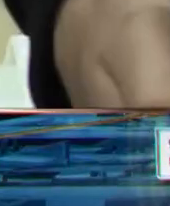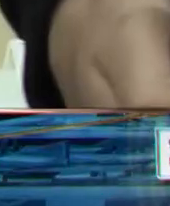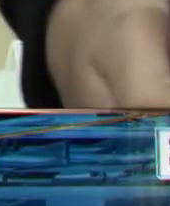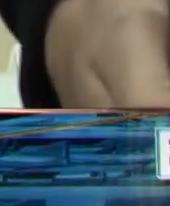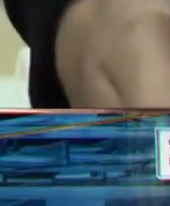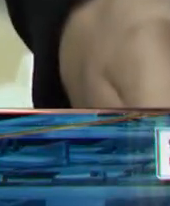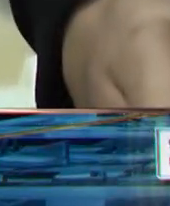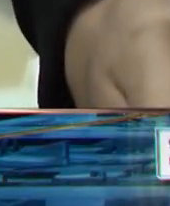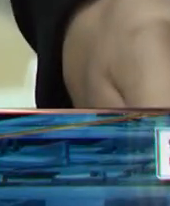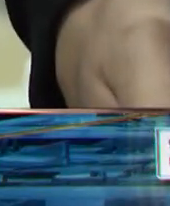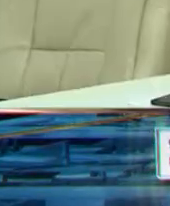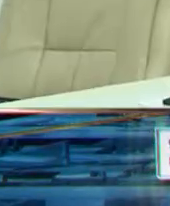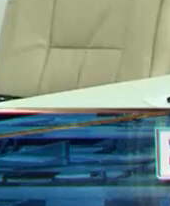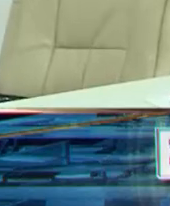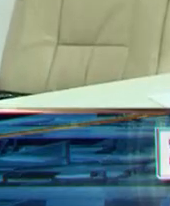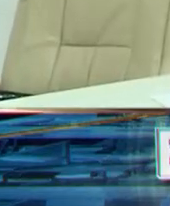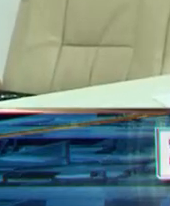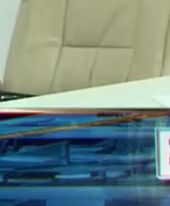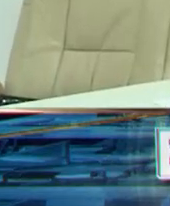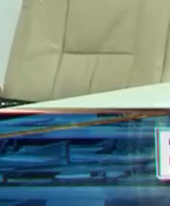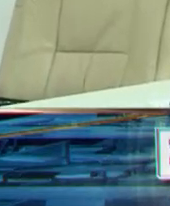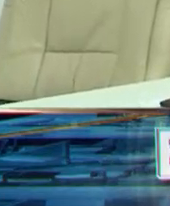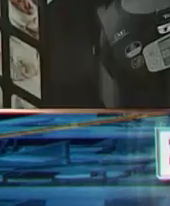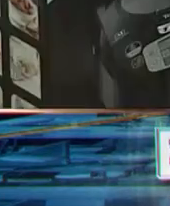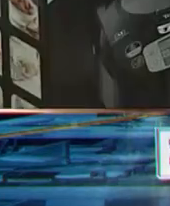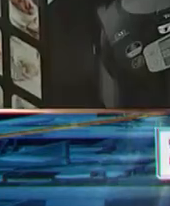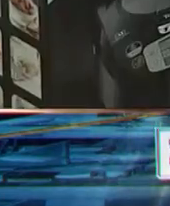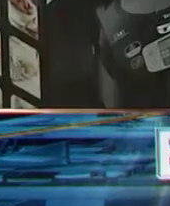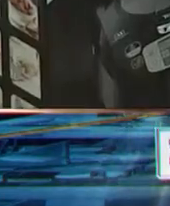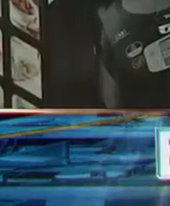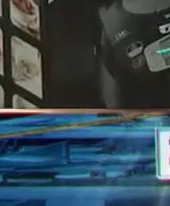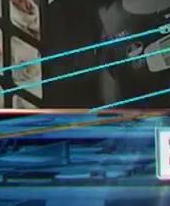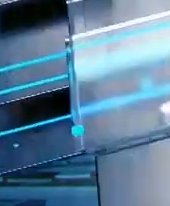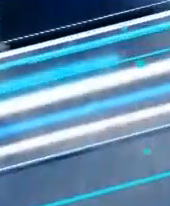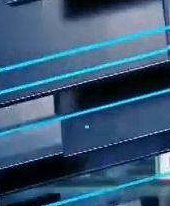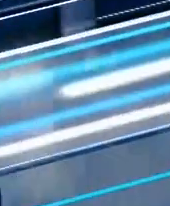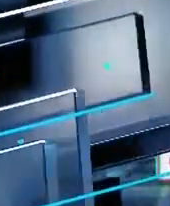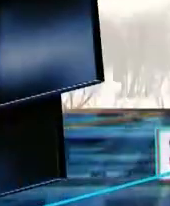Парасатты отбасы байқау аяқталды. Бас бәйгені текелілік Байжановтар әулеті жеңіп алды.